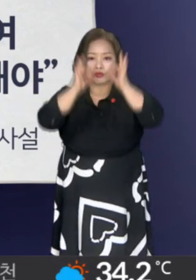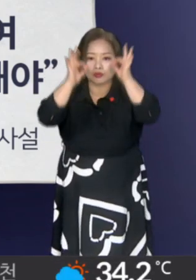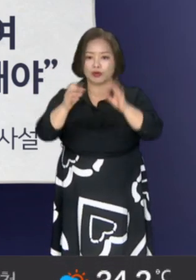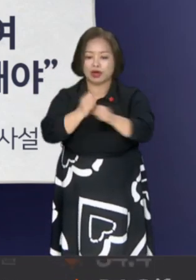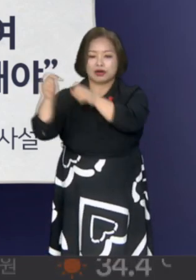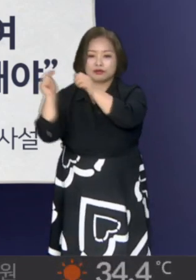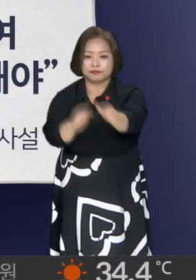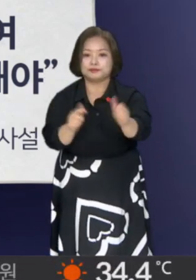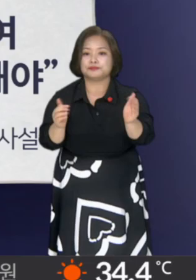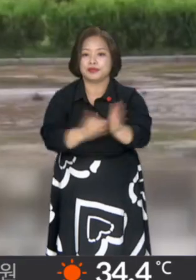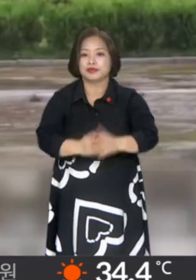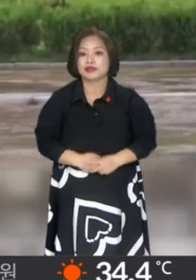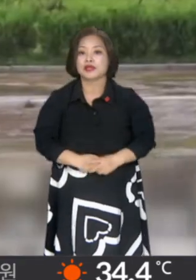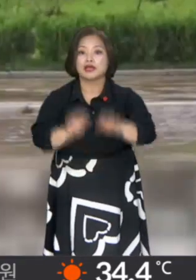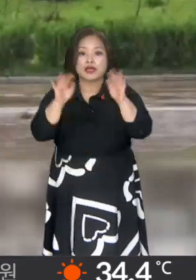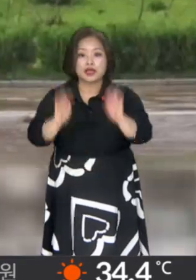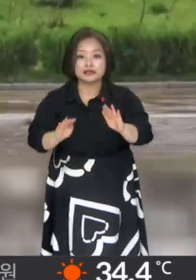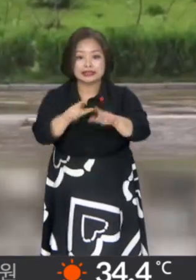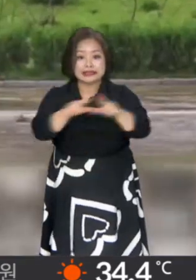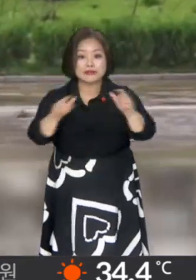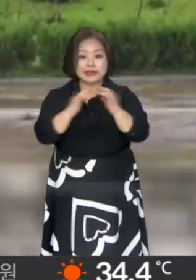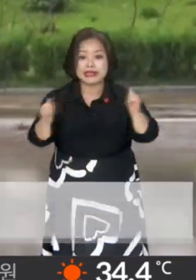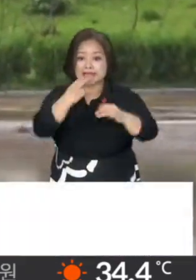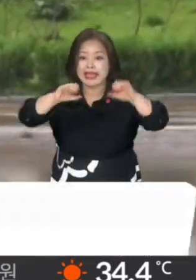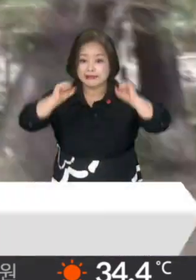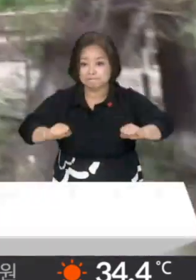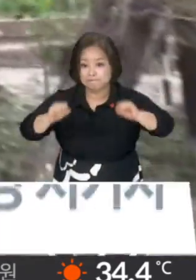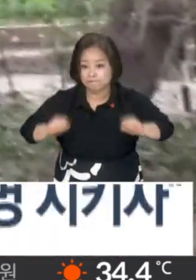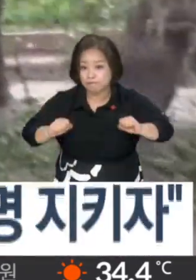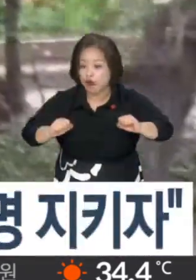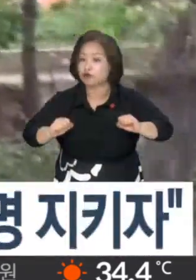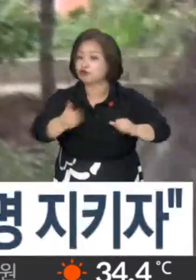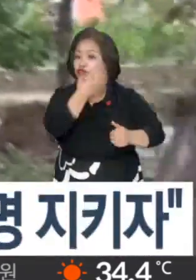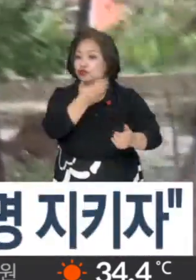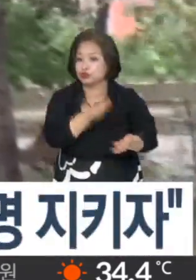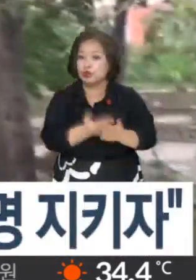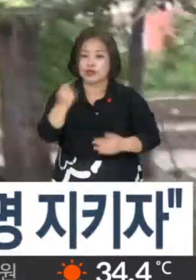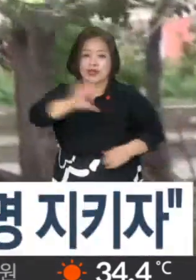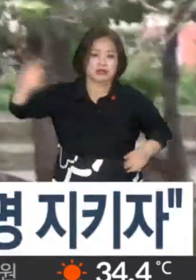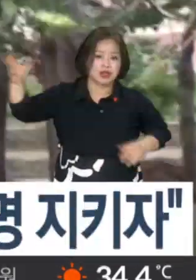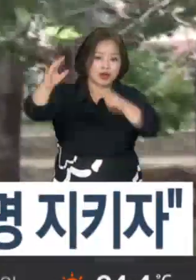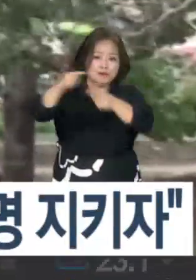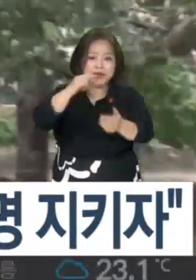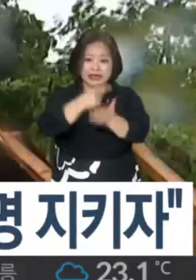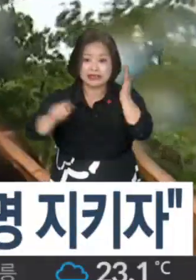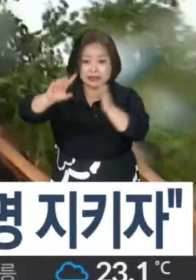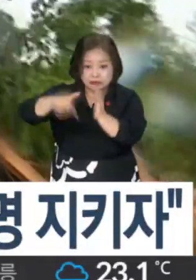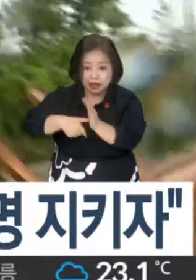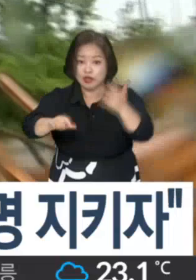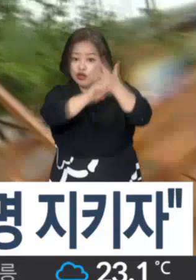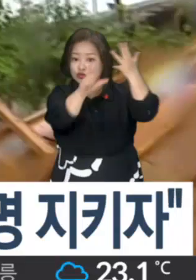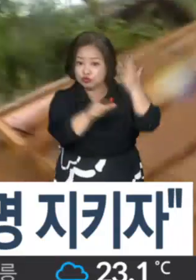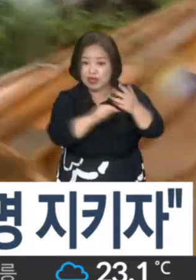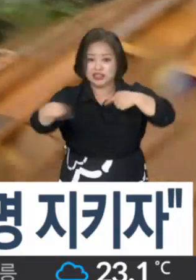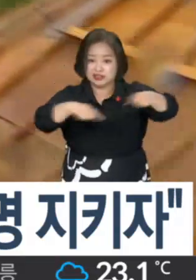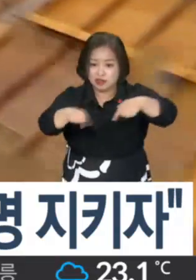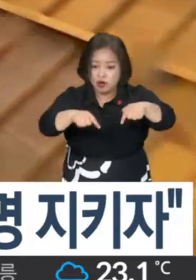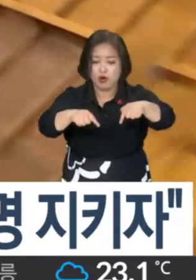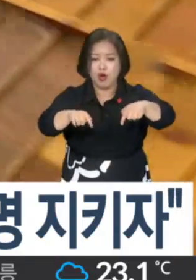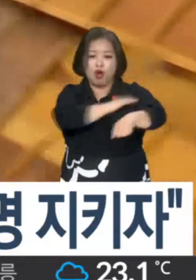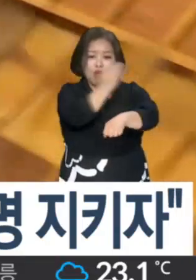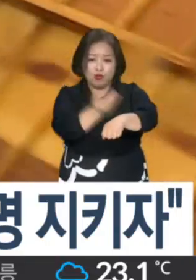전개하라고 독려했습니다 특히 주민의 생명보호를 강조하며 태풍 피해가 크면 오는 9월 정권수립